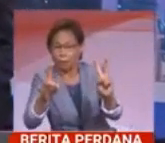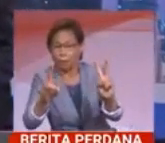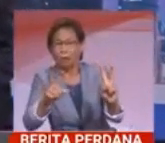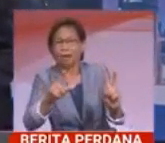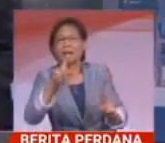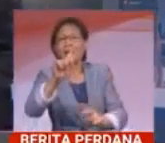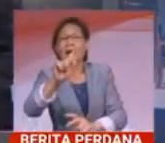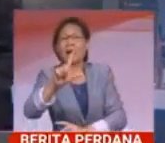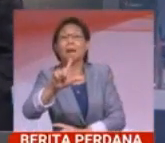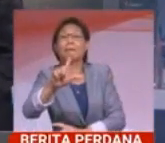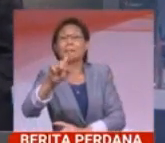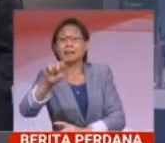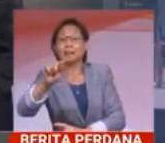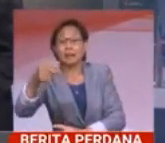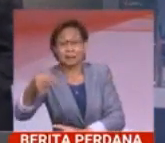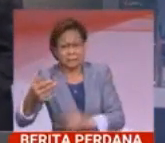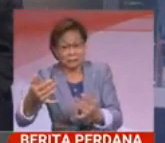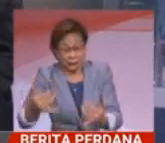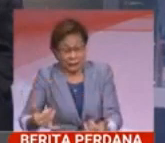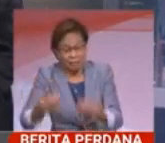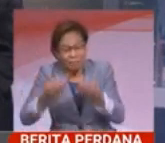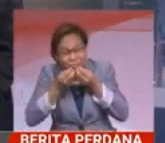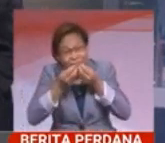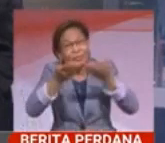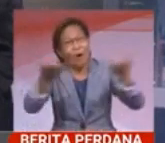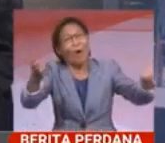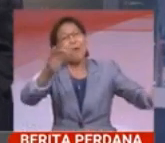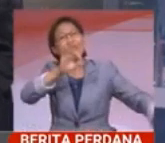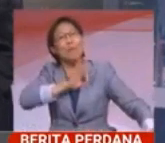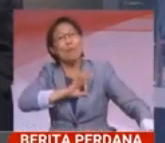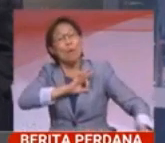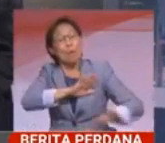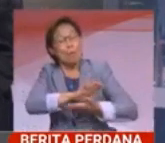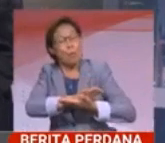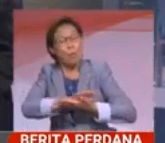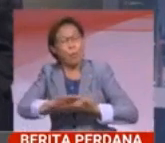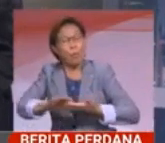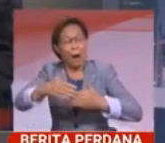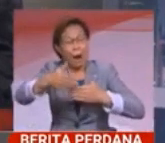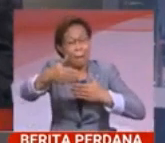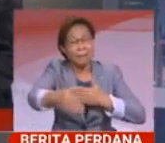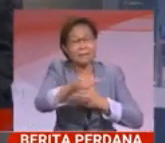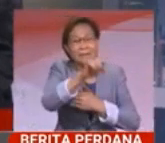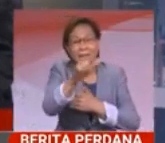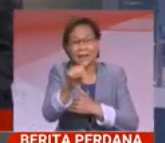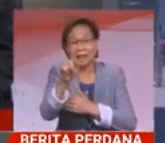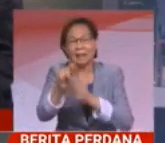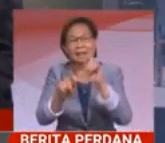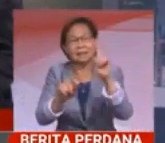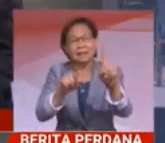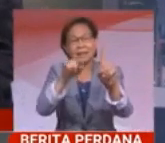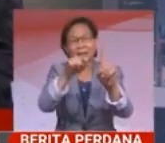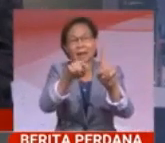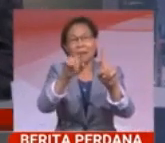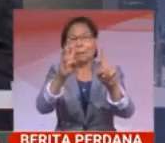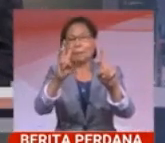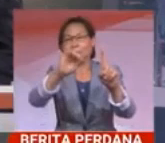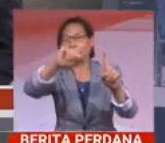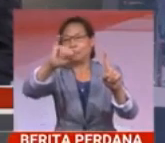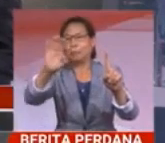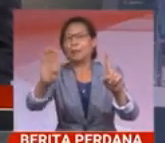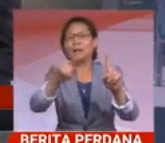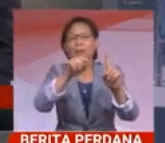lembaga tabung haji pie hari ini menghubungkan keuntungan bersih selepas zakat sebanyak satu perpuluhan